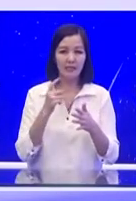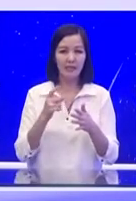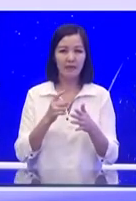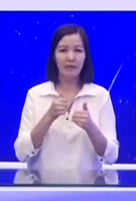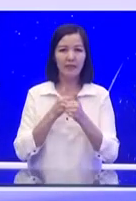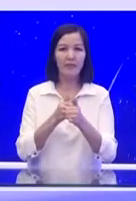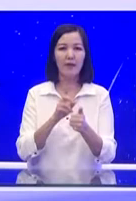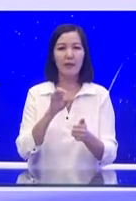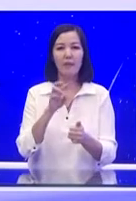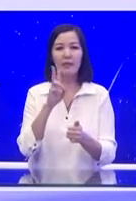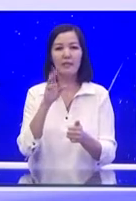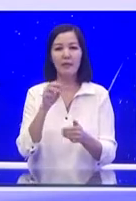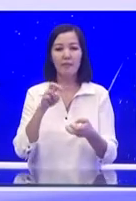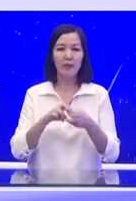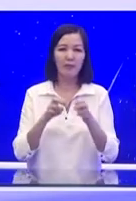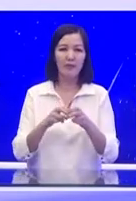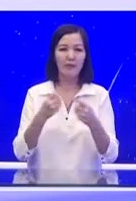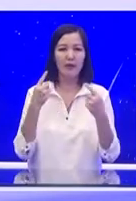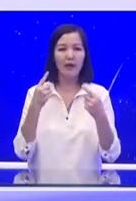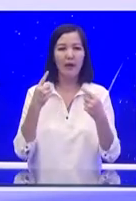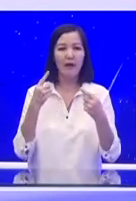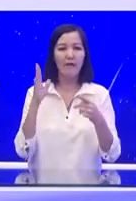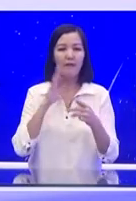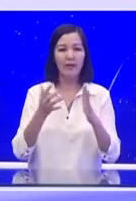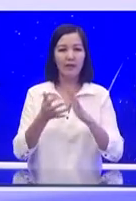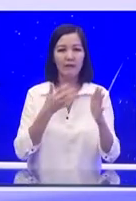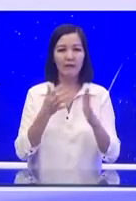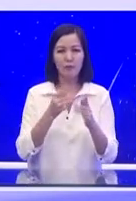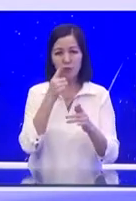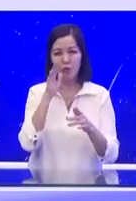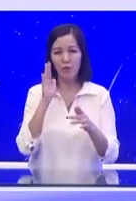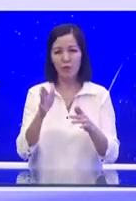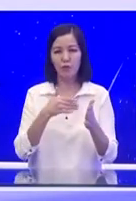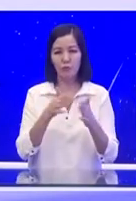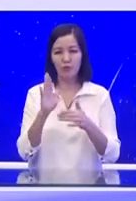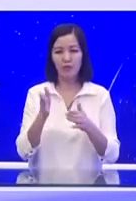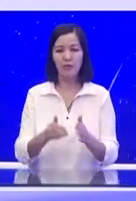области Серикжан Бескимпиров, проблема дефицита влаги в скором времени будет устранена.